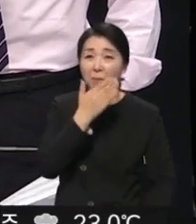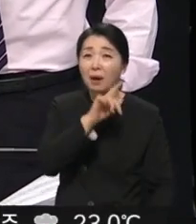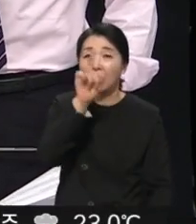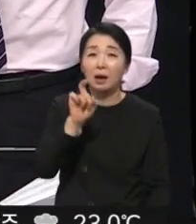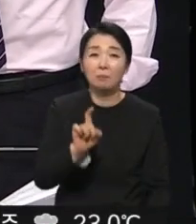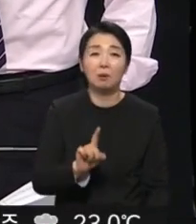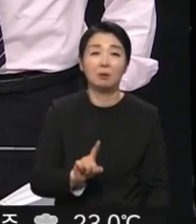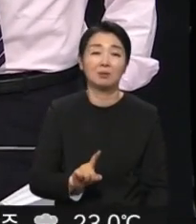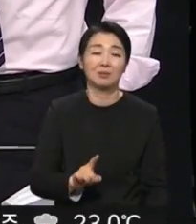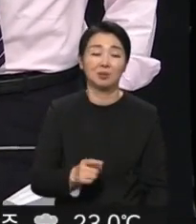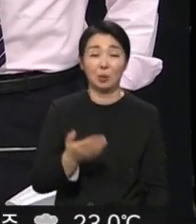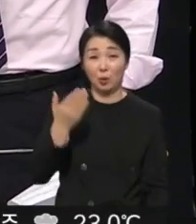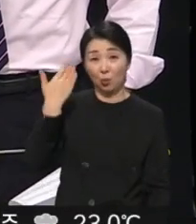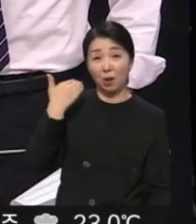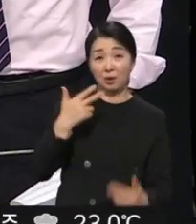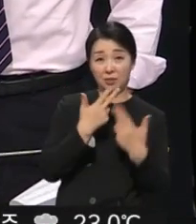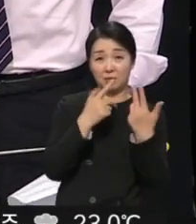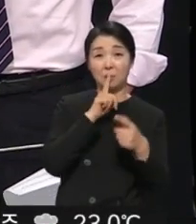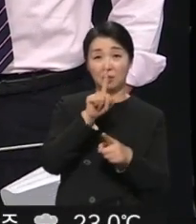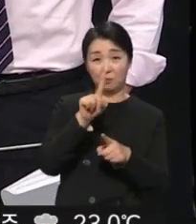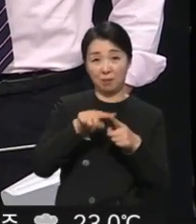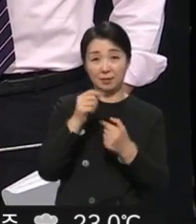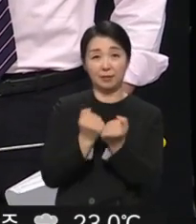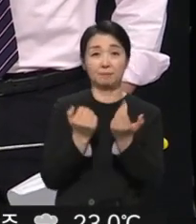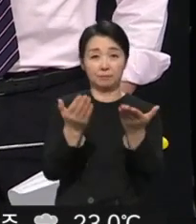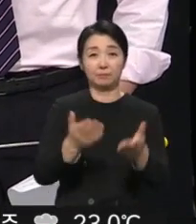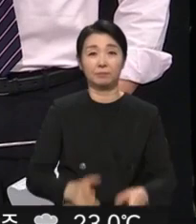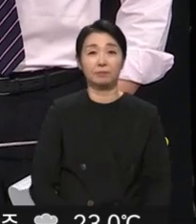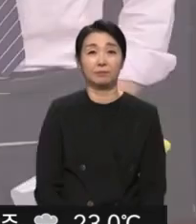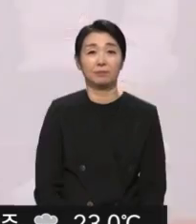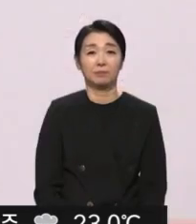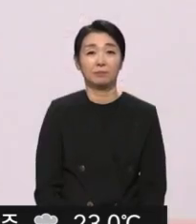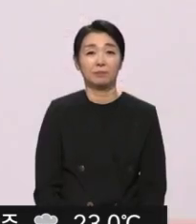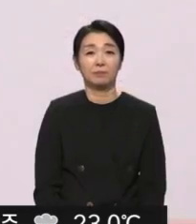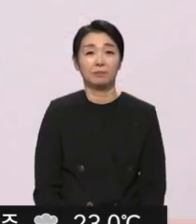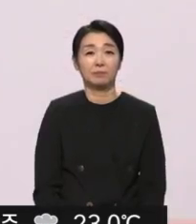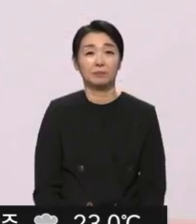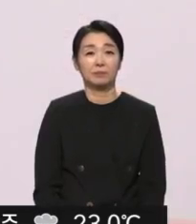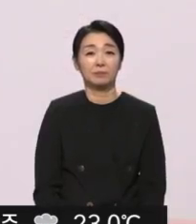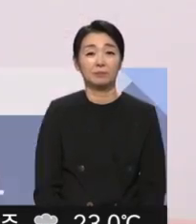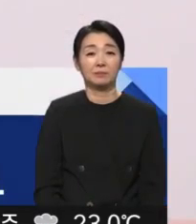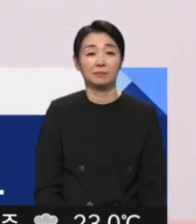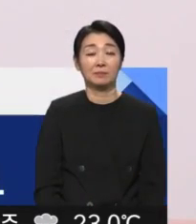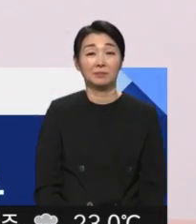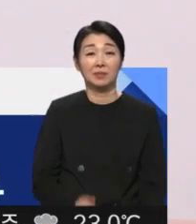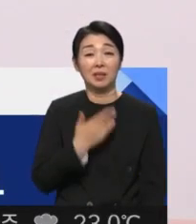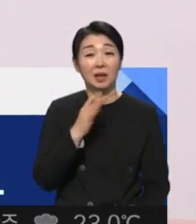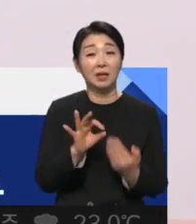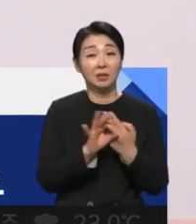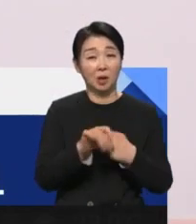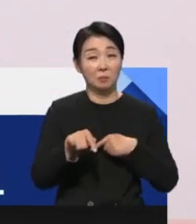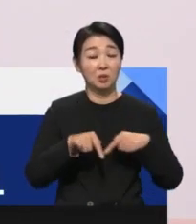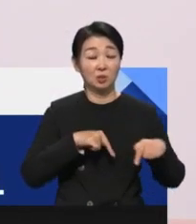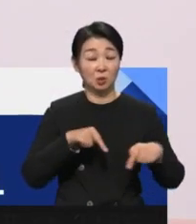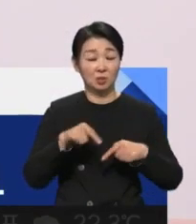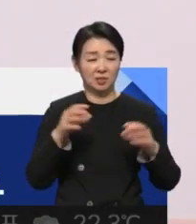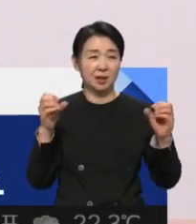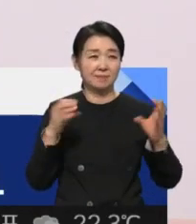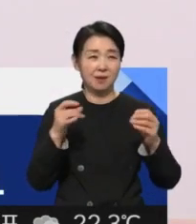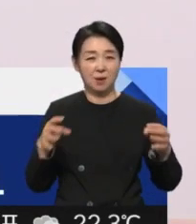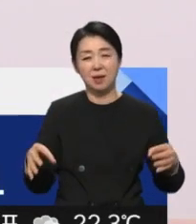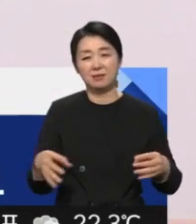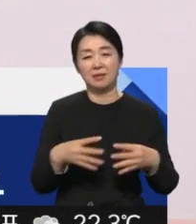오늘 주민 한마디는 과거 이재명 대표의 말로 대신하겠습니다. 가능하면 저희는 정치가 대화와